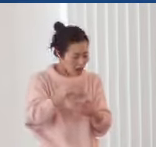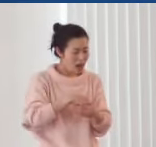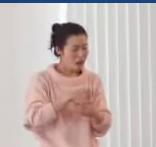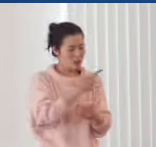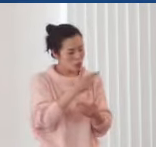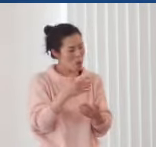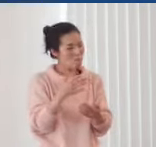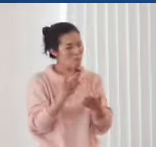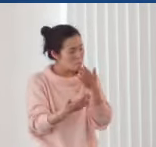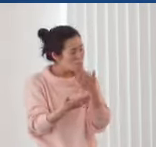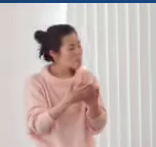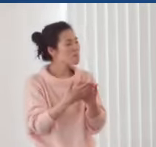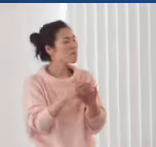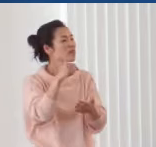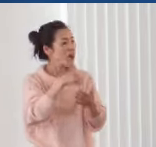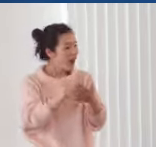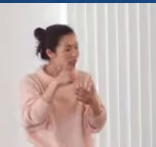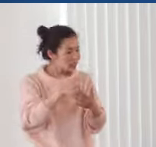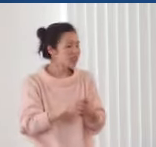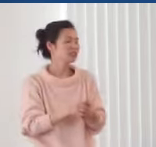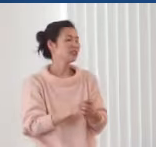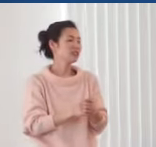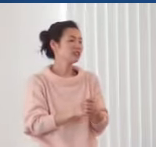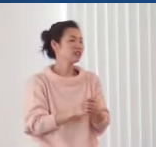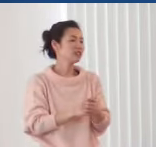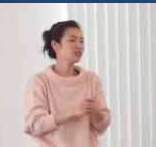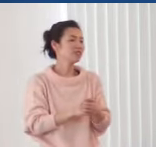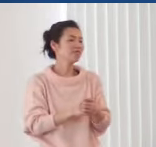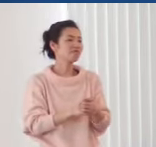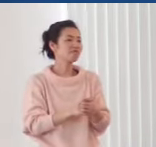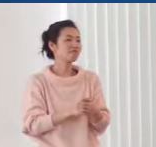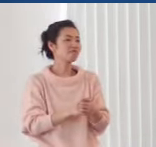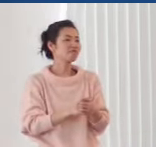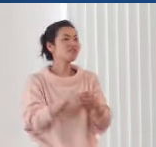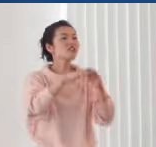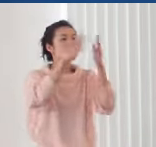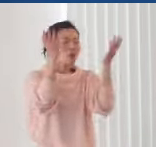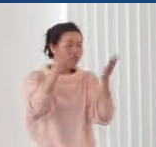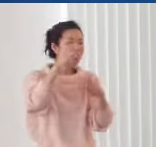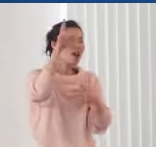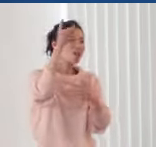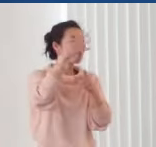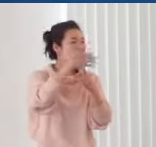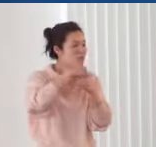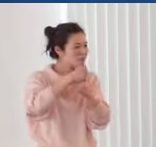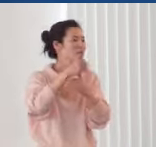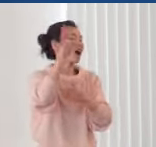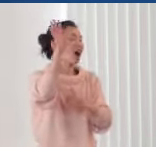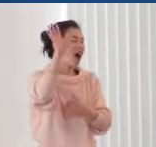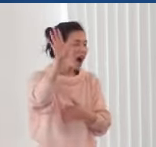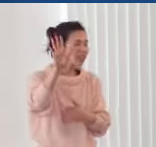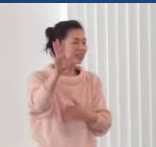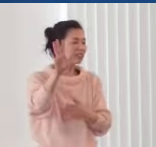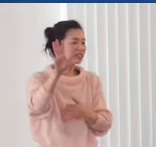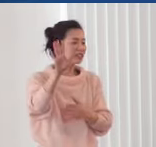がある。で、私たちのこの世界も神の手に握られて始まりがあり終わりがあるということ